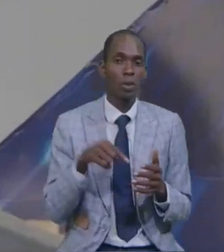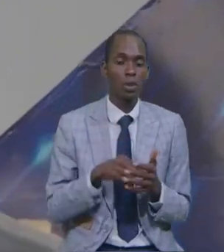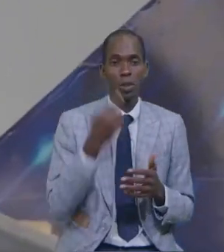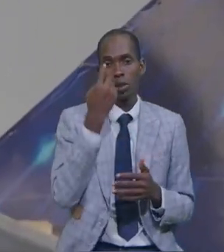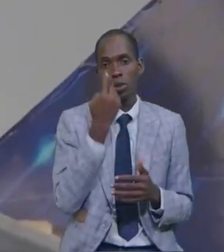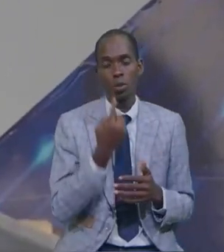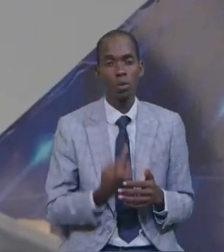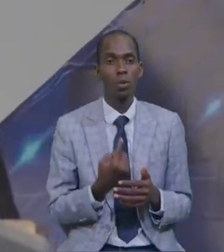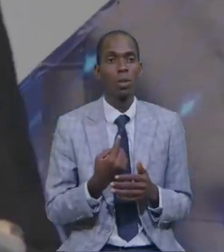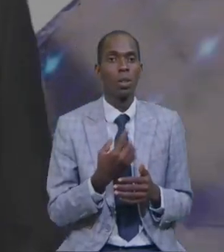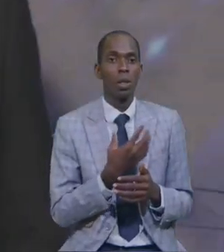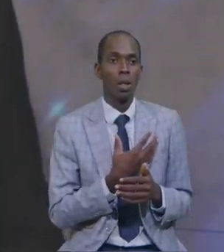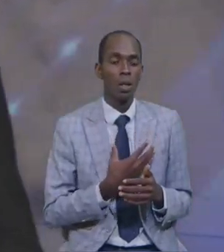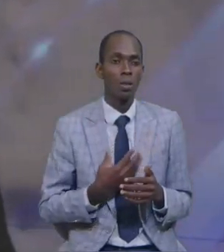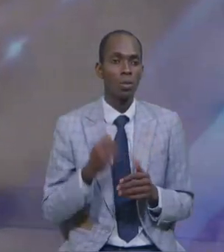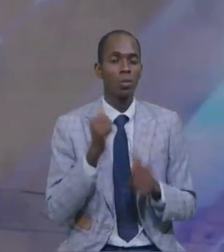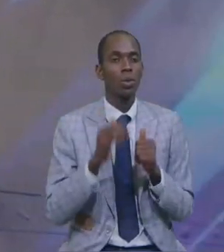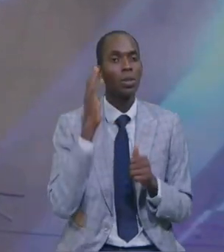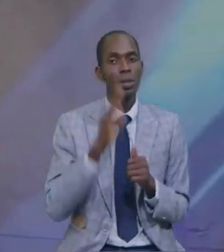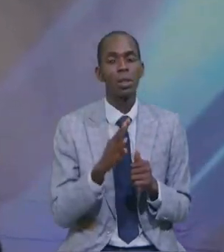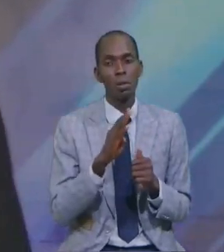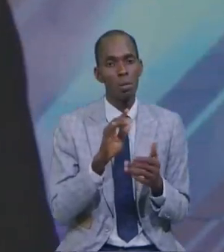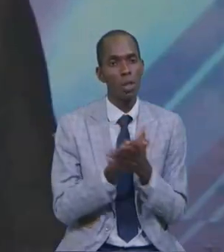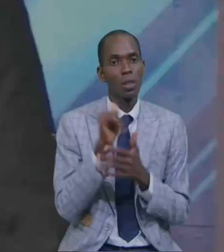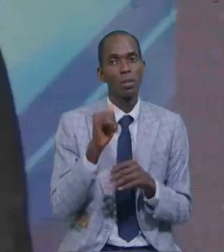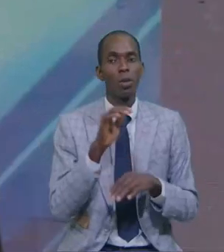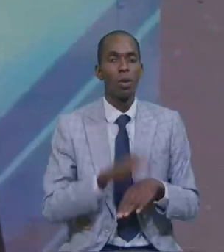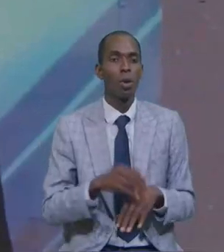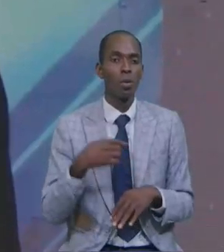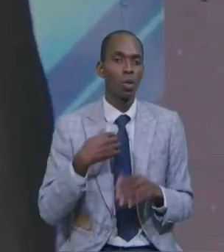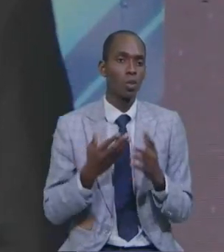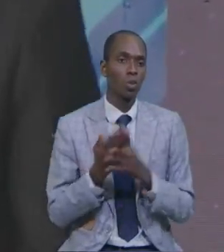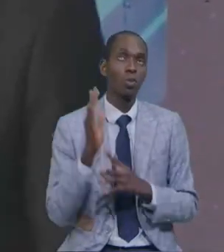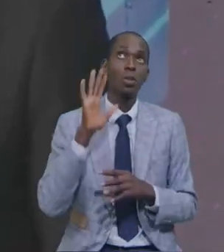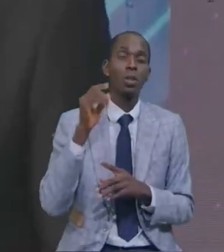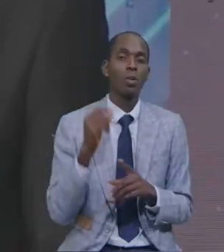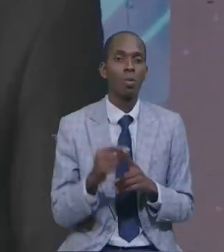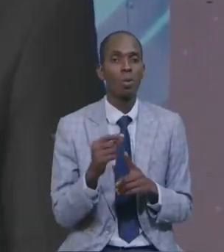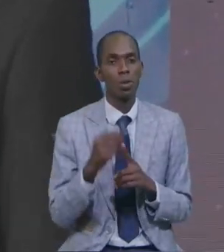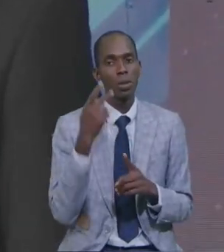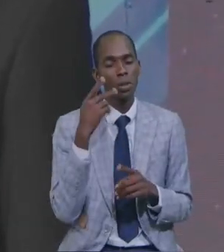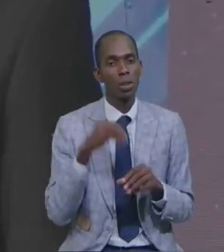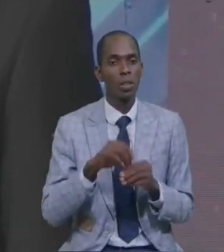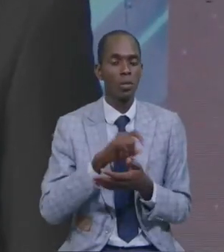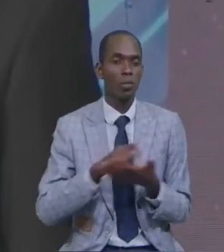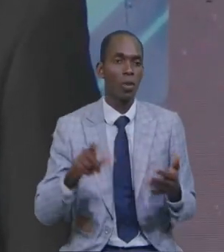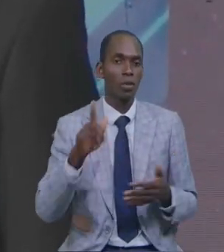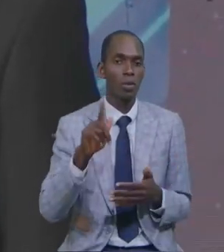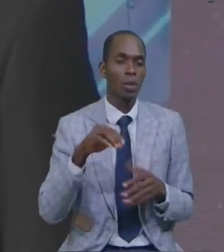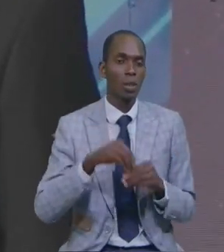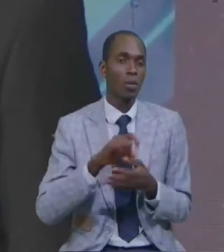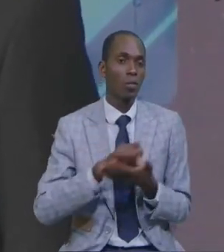parole. Verset 21, aidez, afin qu'ils soient tous un, en un accord,